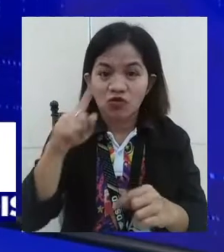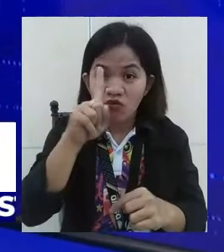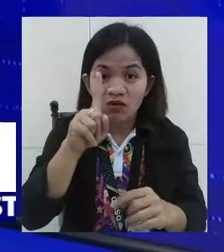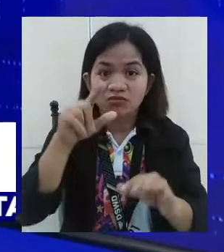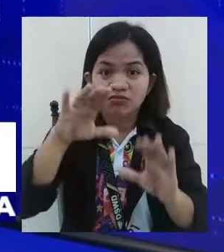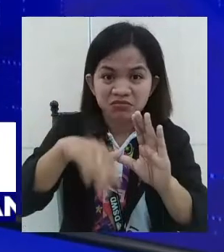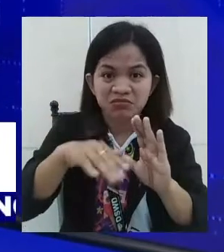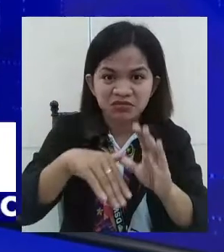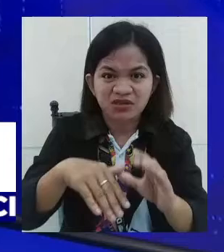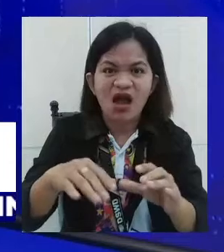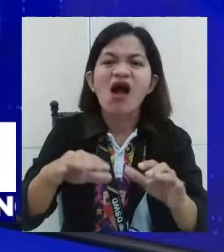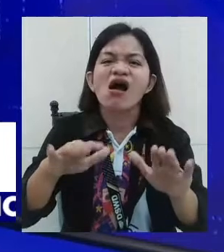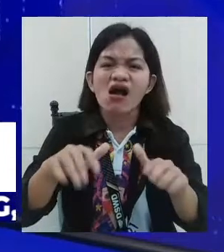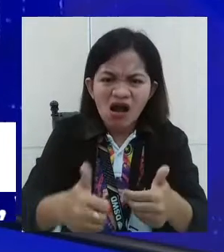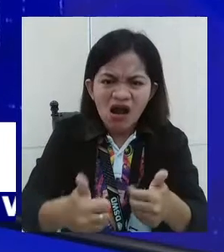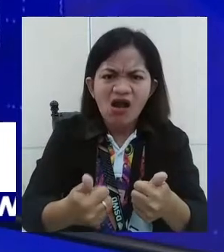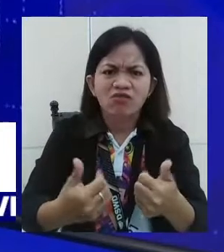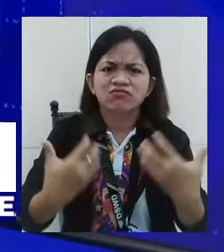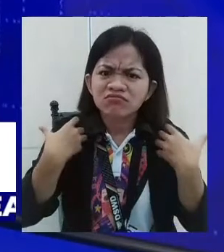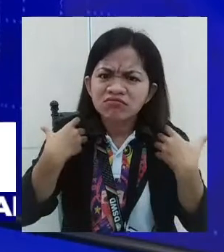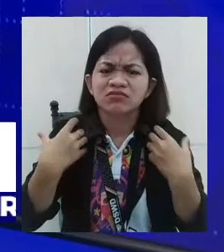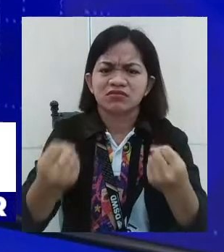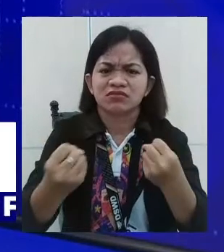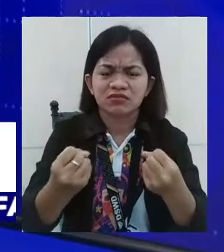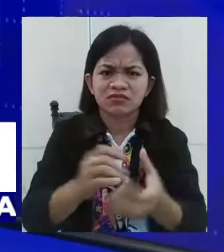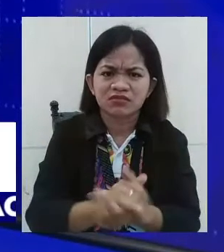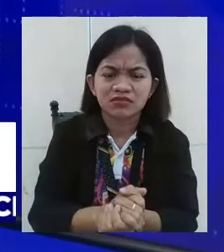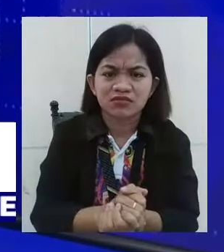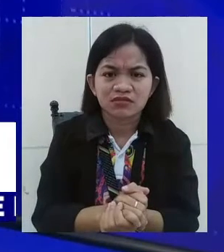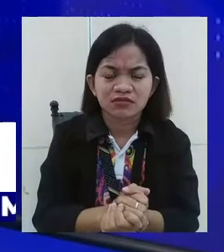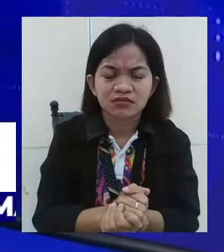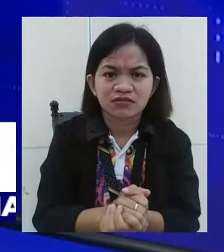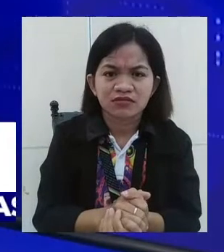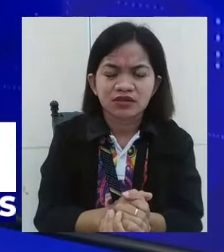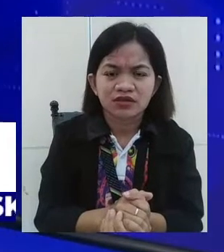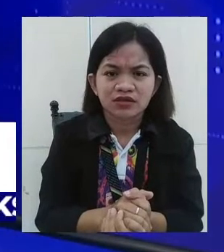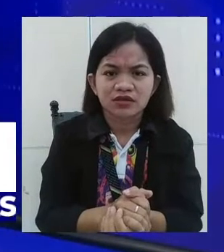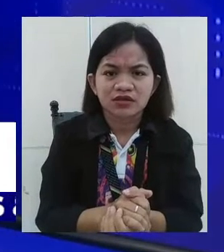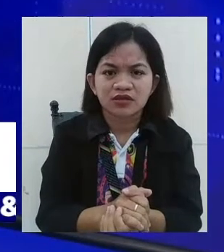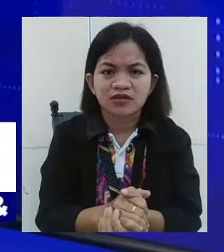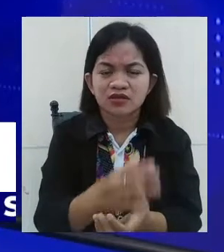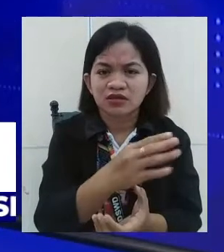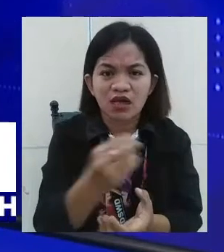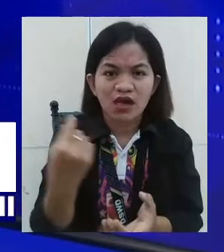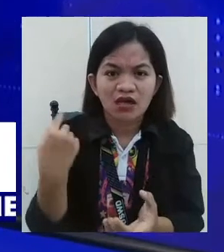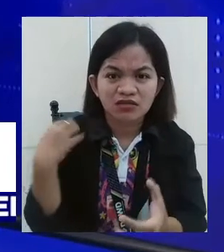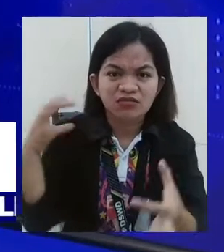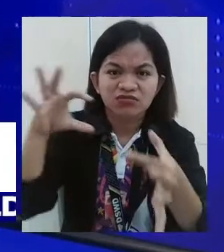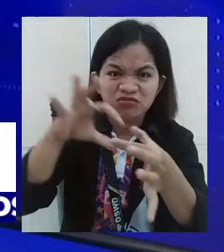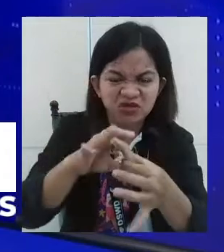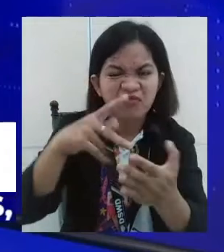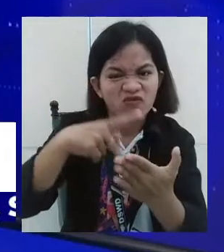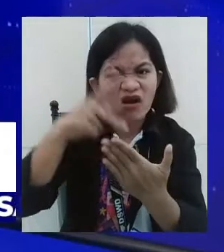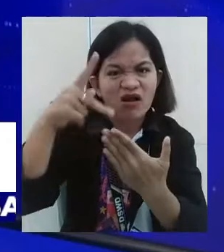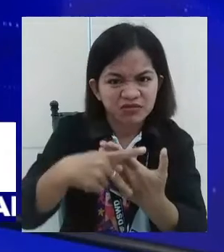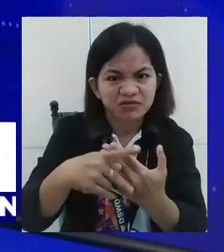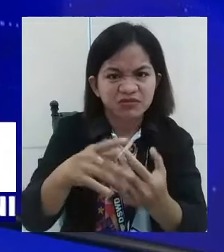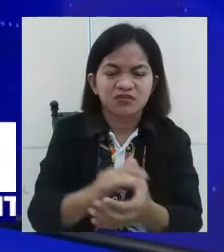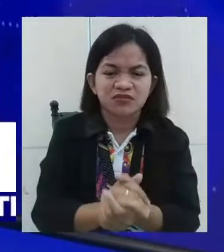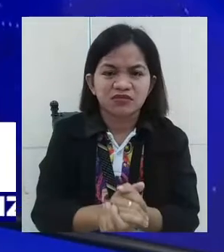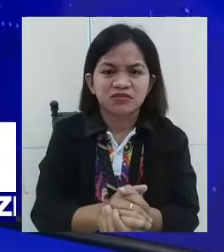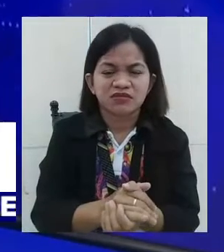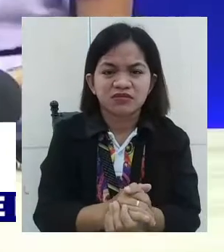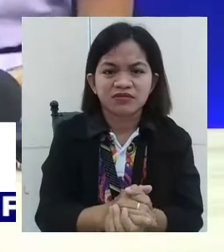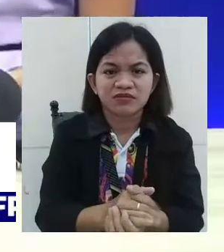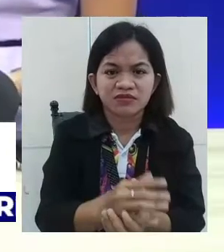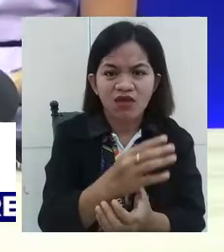katibay, halimbawa, doon sa mga, mayroon ba silang bahagi ba ng programang iyon, na consider ba nila yung access sa